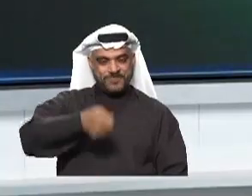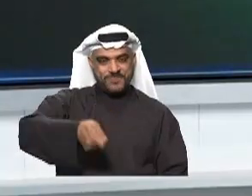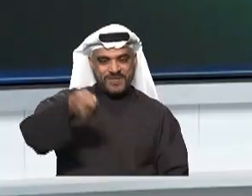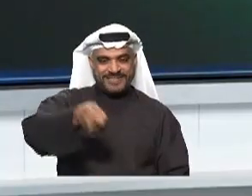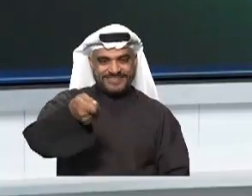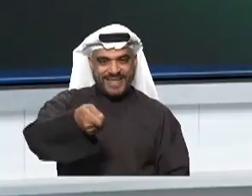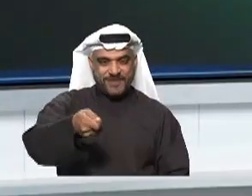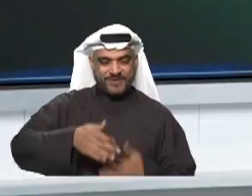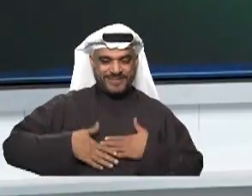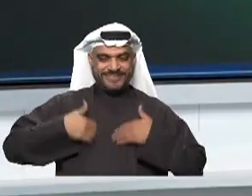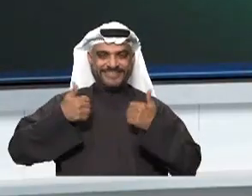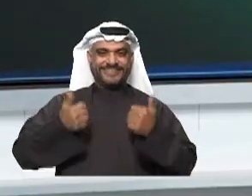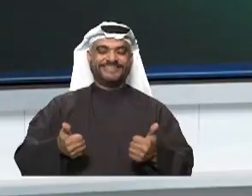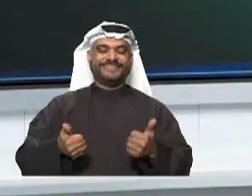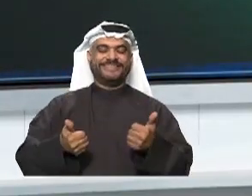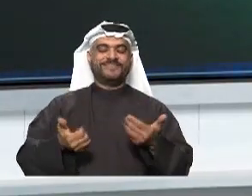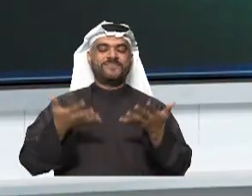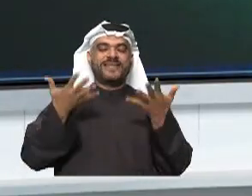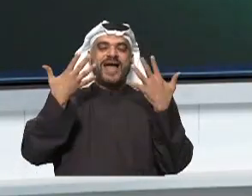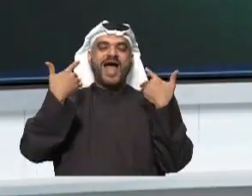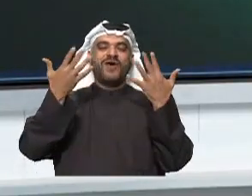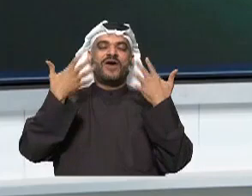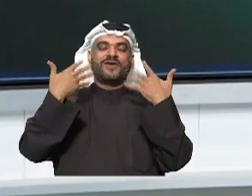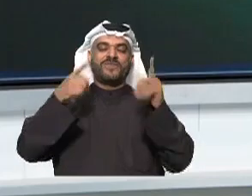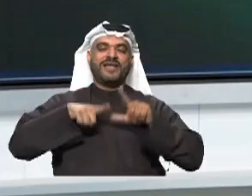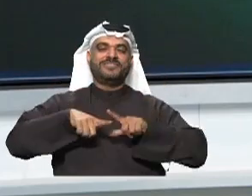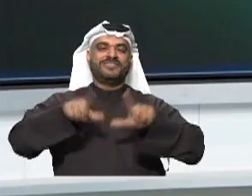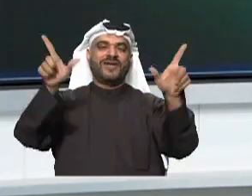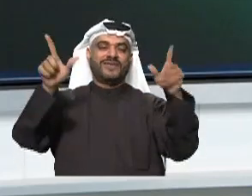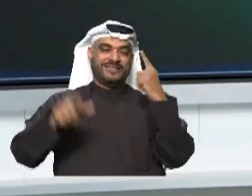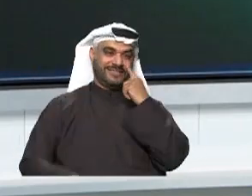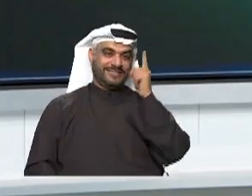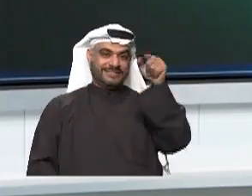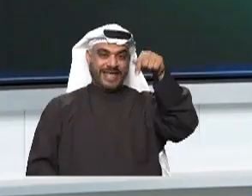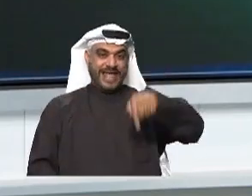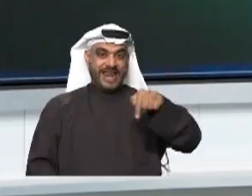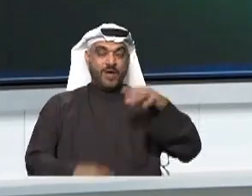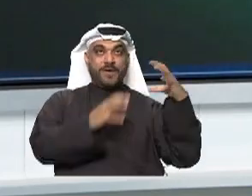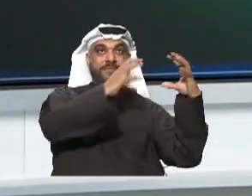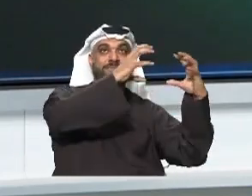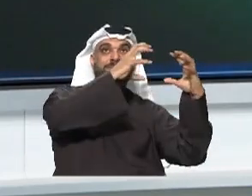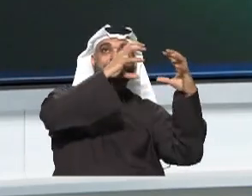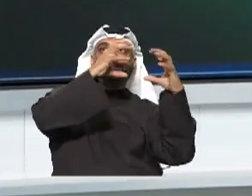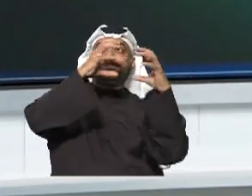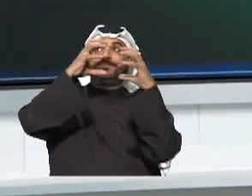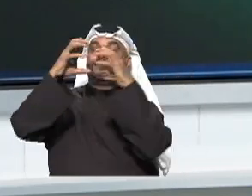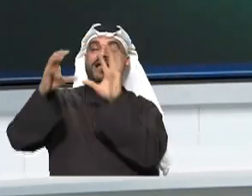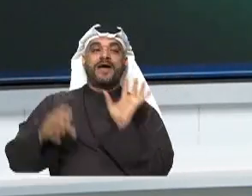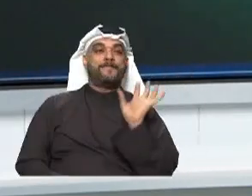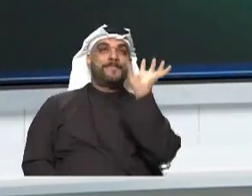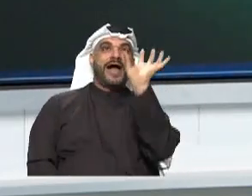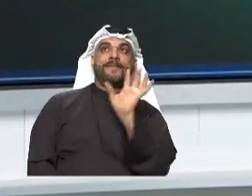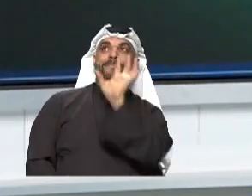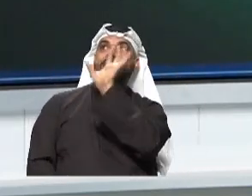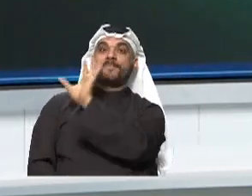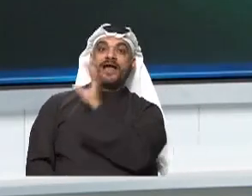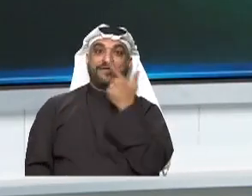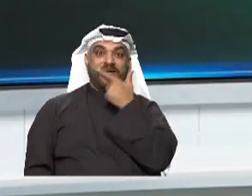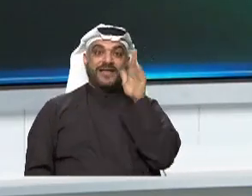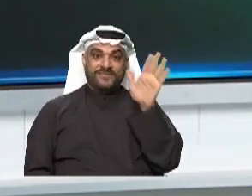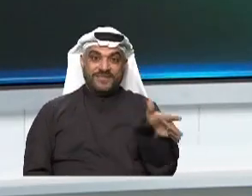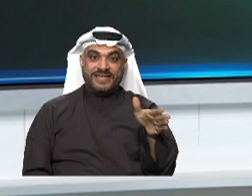السلام عليكم مشاهدينا، حياكم الله في نشرتنا الجوية، أجواء قائمة إلى غائمة جزئيا لنهار اليوم، وأيضا فرص أمطار حاليا